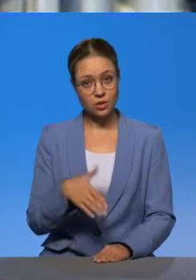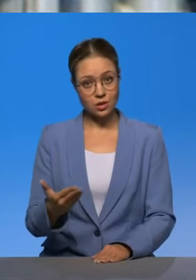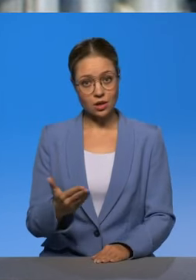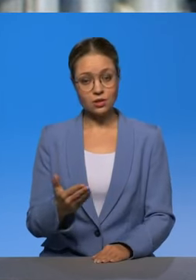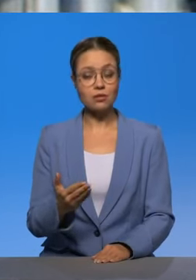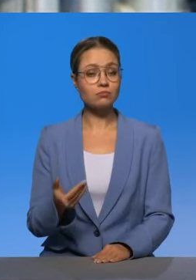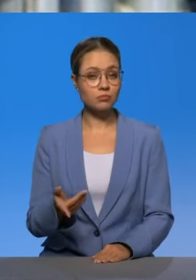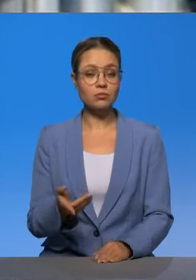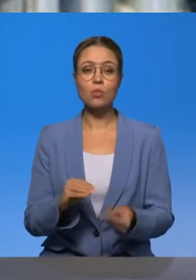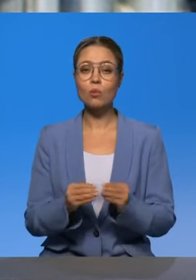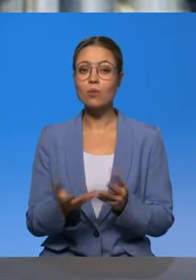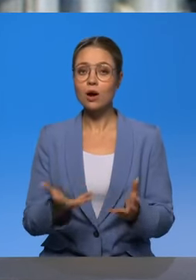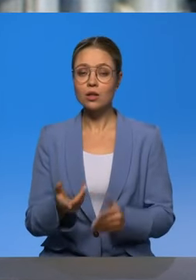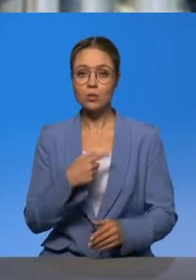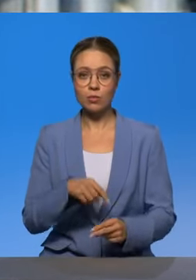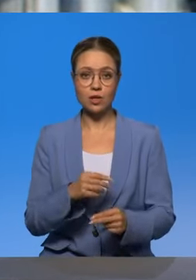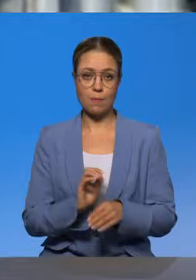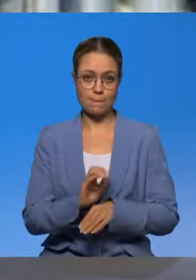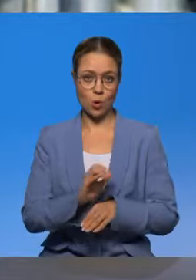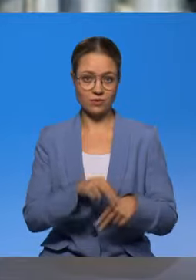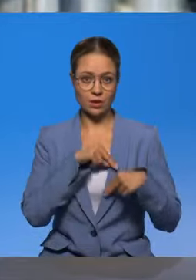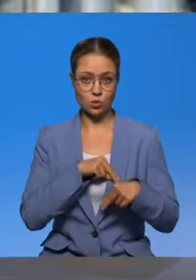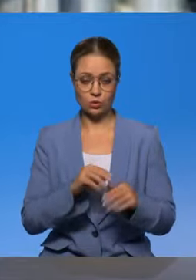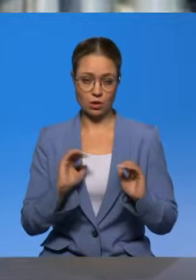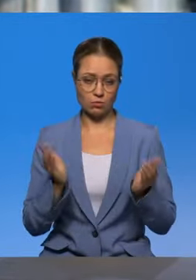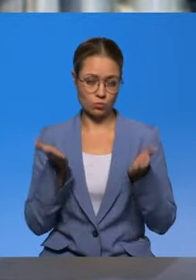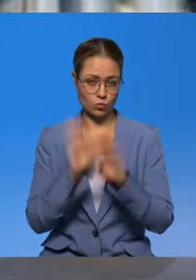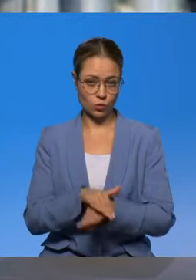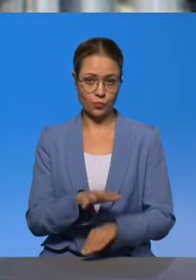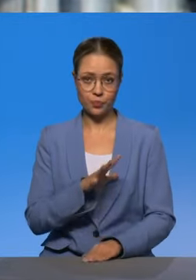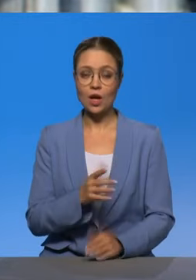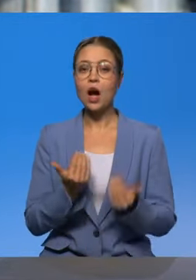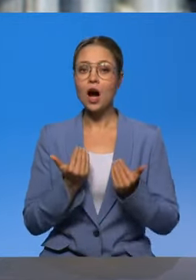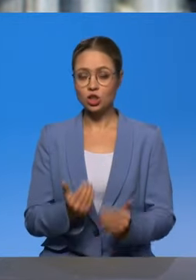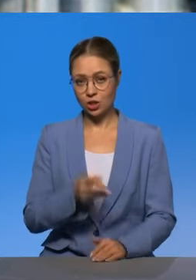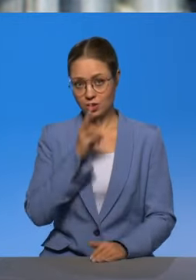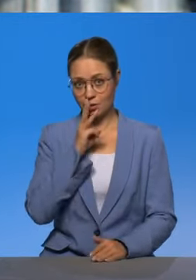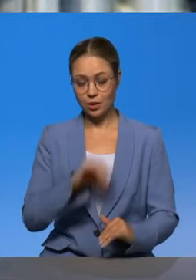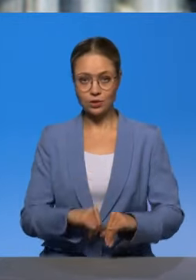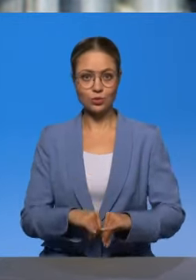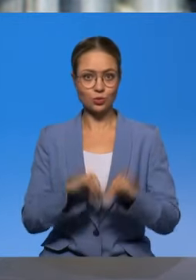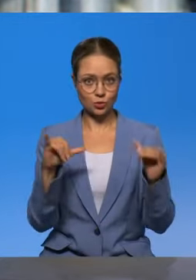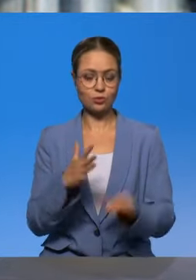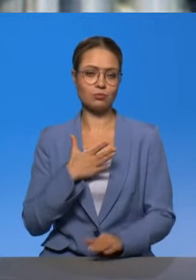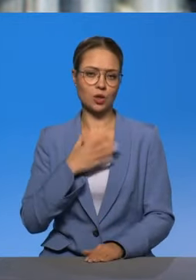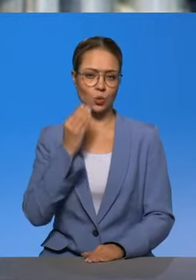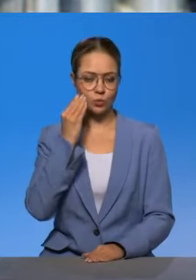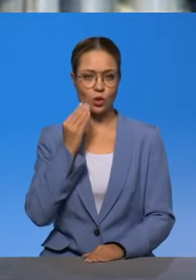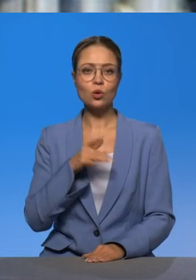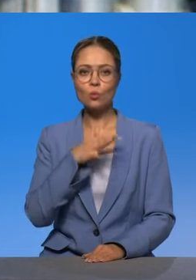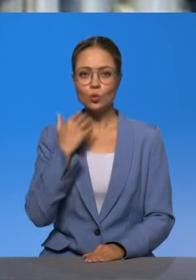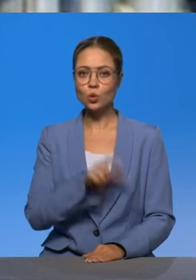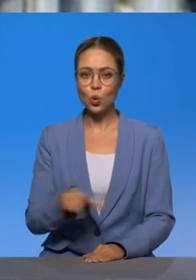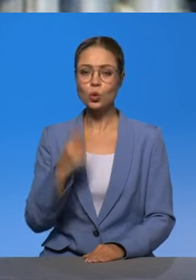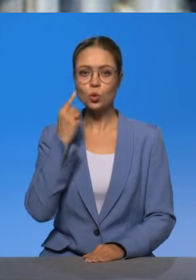что мы же над производительностью труда не работали в это время. А вот сейчас идет стремительный рост заработной платы. Я думаю, что многие уже задумываются на